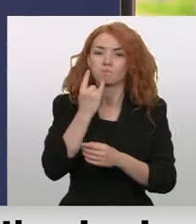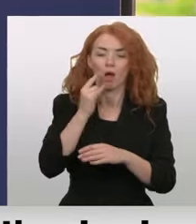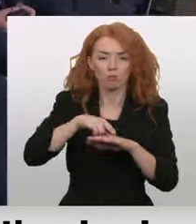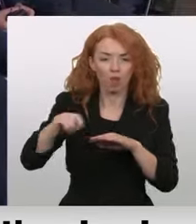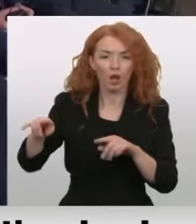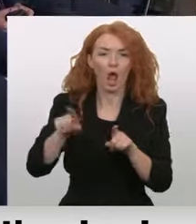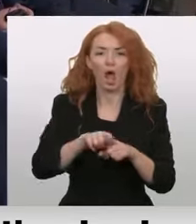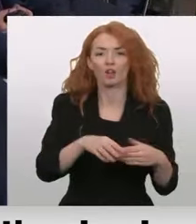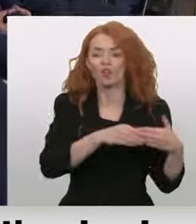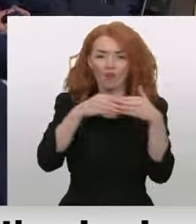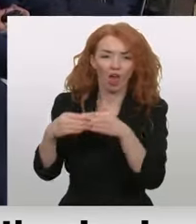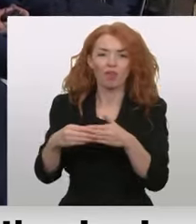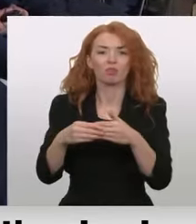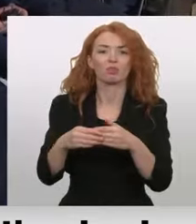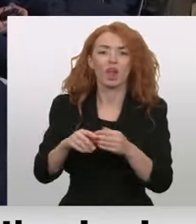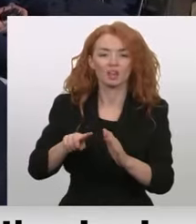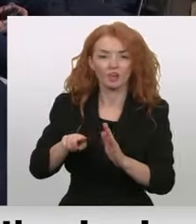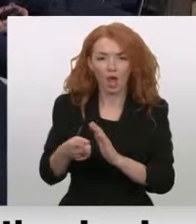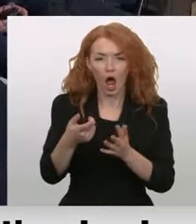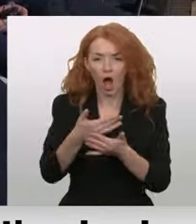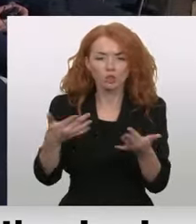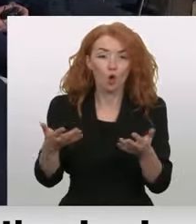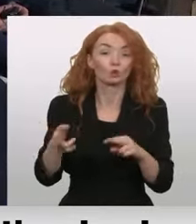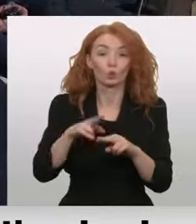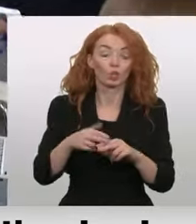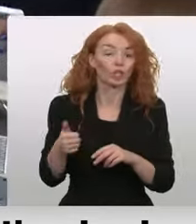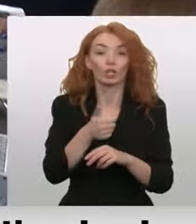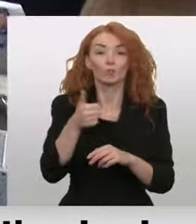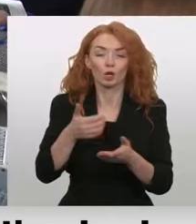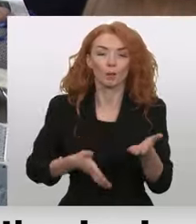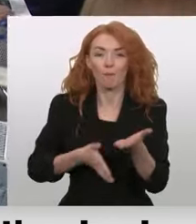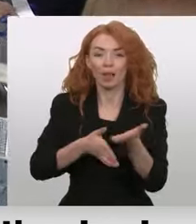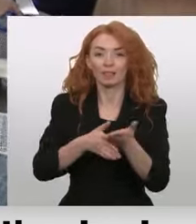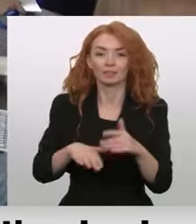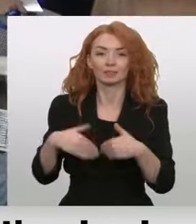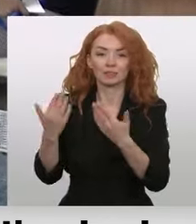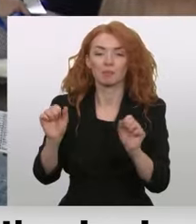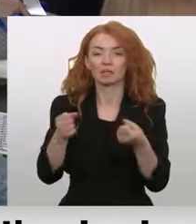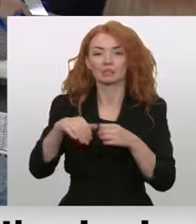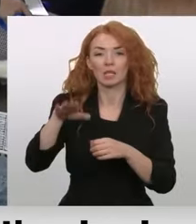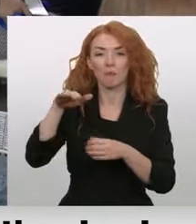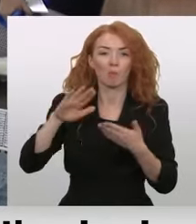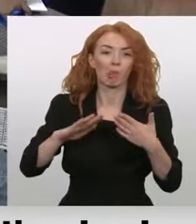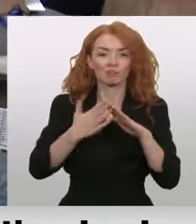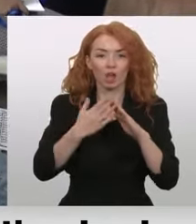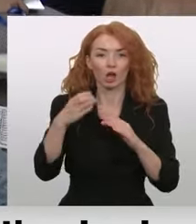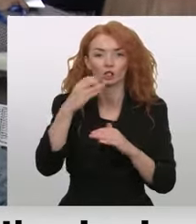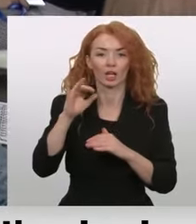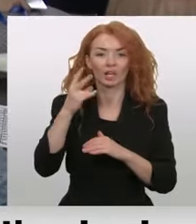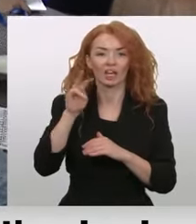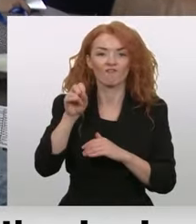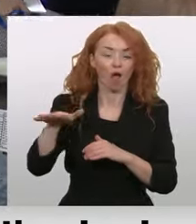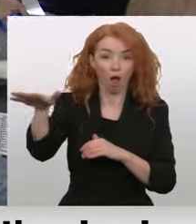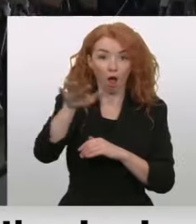arī ģenerators uz Ukrainu. Un īpaši mūsu palīdzība tiek ziemeļpilsētai Černihivai, kuru arī